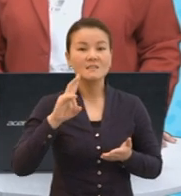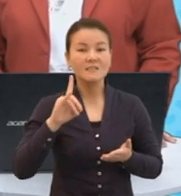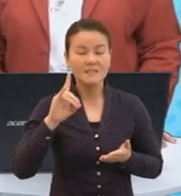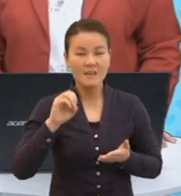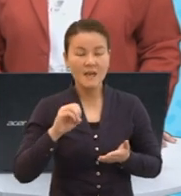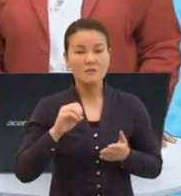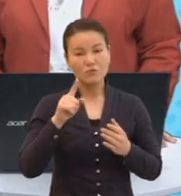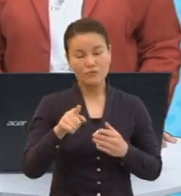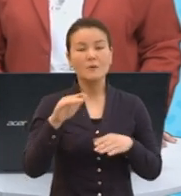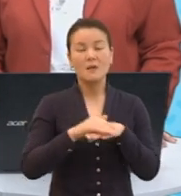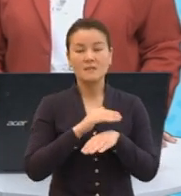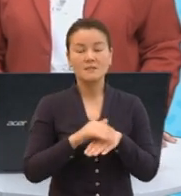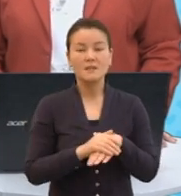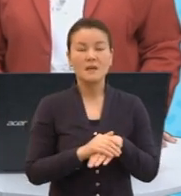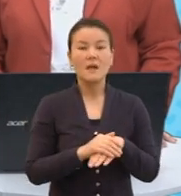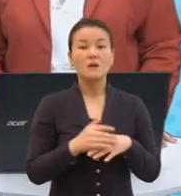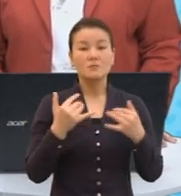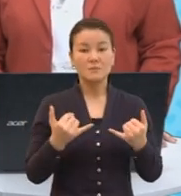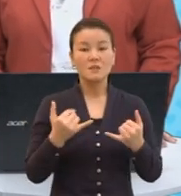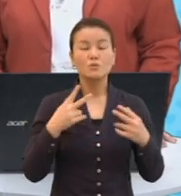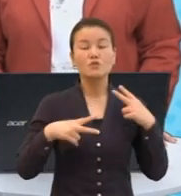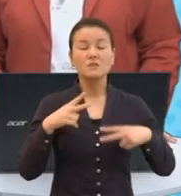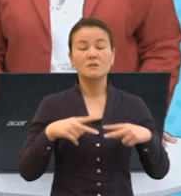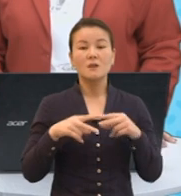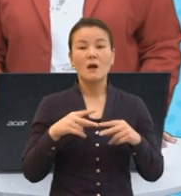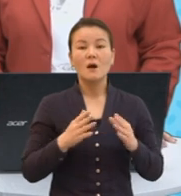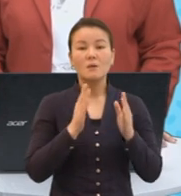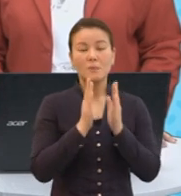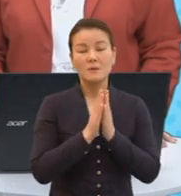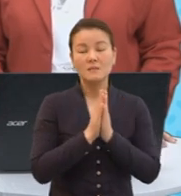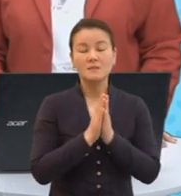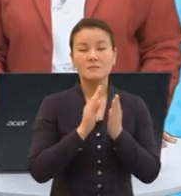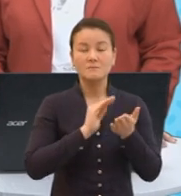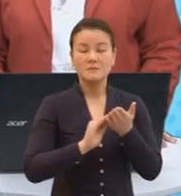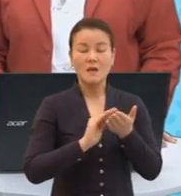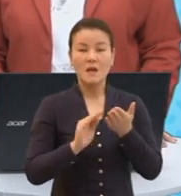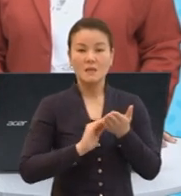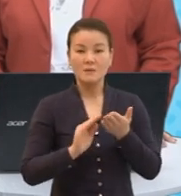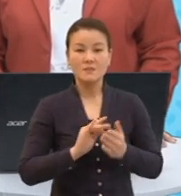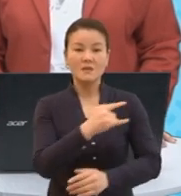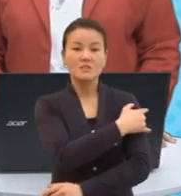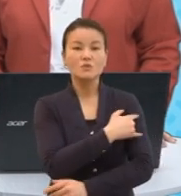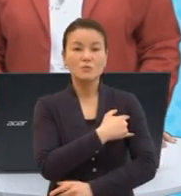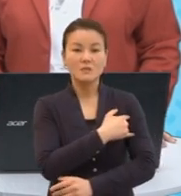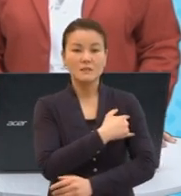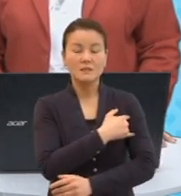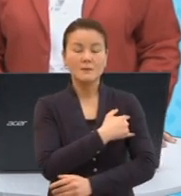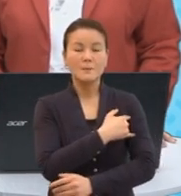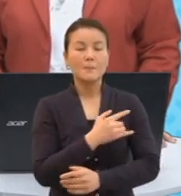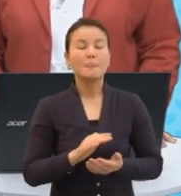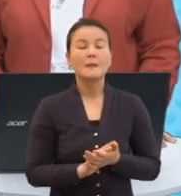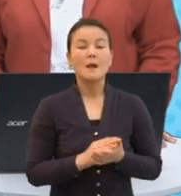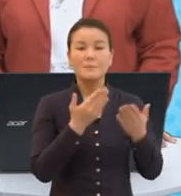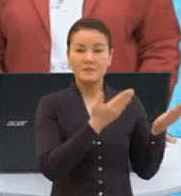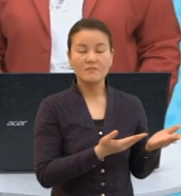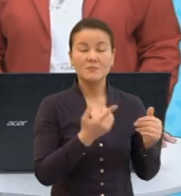Ну а теперь учитель попросил вас составить список дежурных в алфавитном порядке. Перед